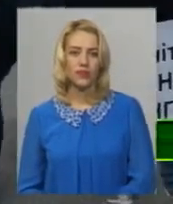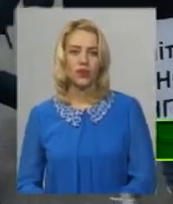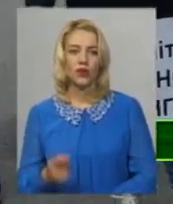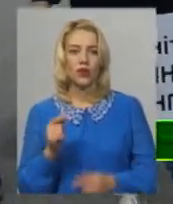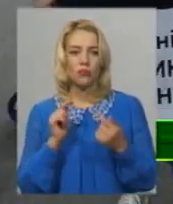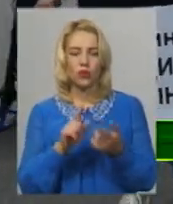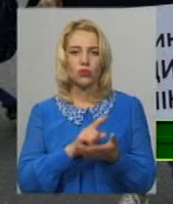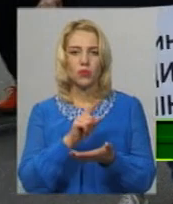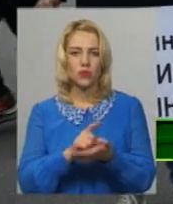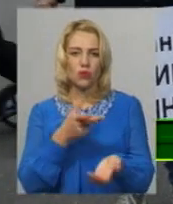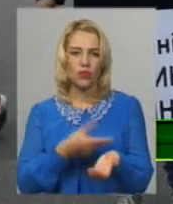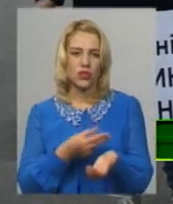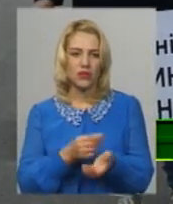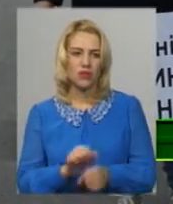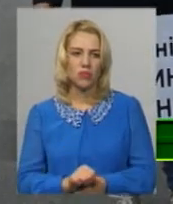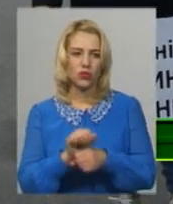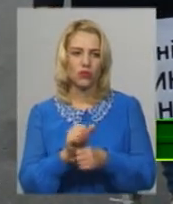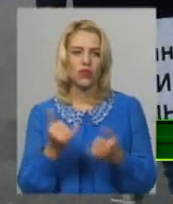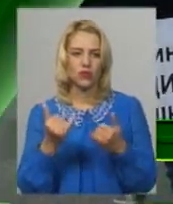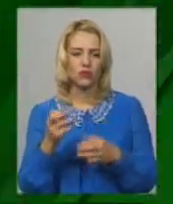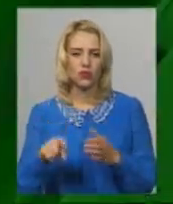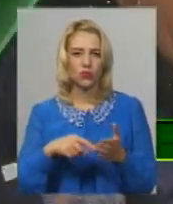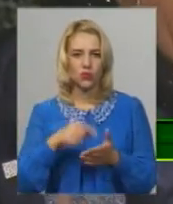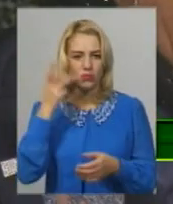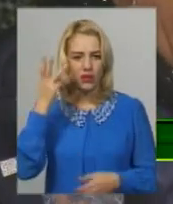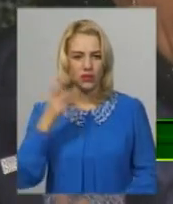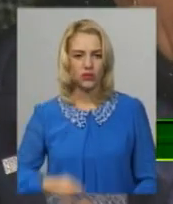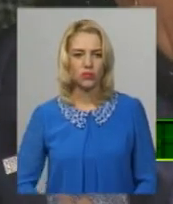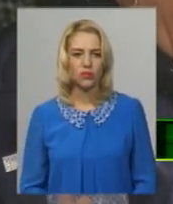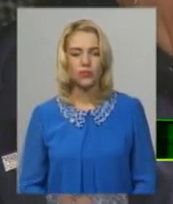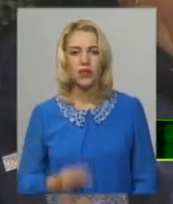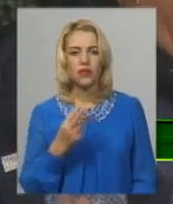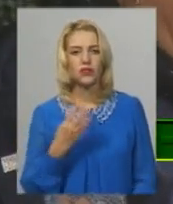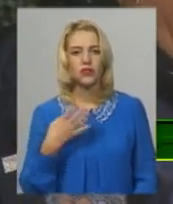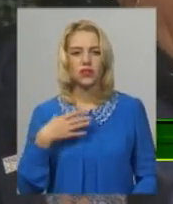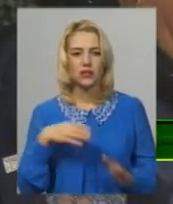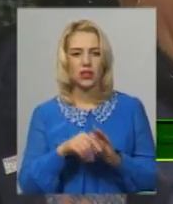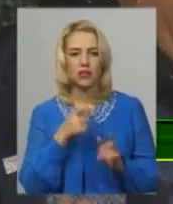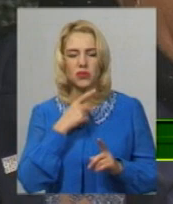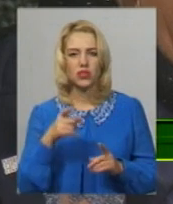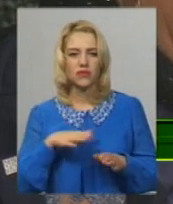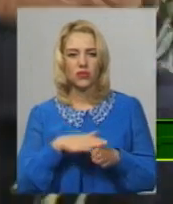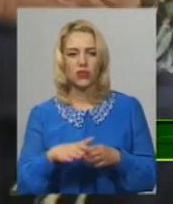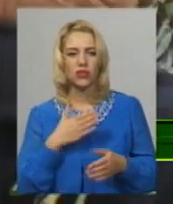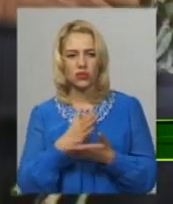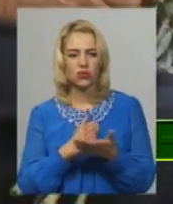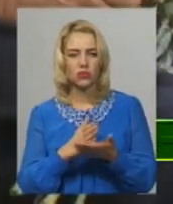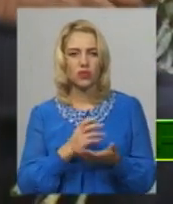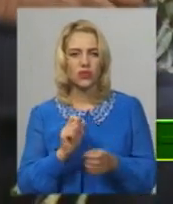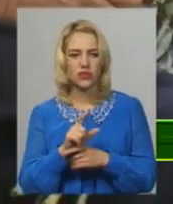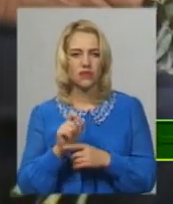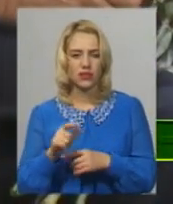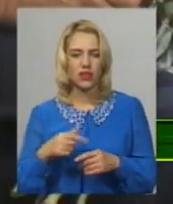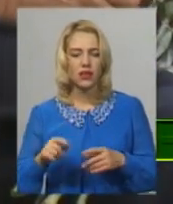Проти обов'язкової вакцинації мітингували сьогодні у Хмельницькому. 34 загиблих під час виконання службових завдань